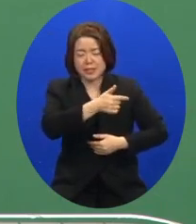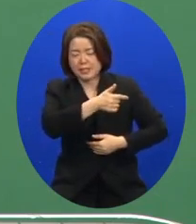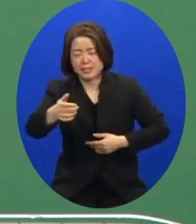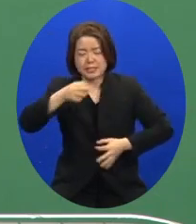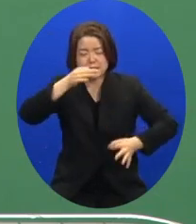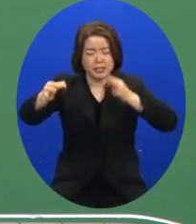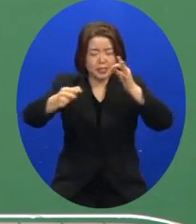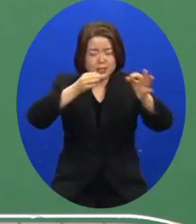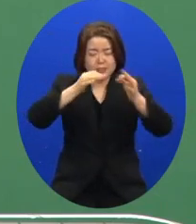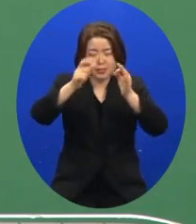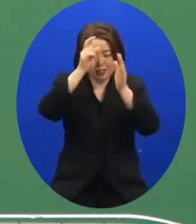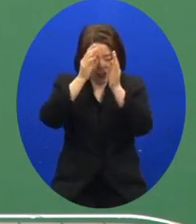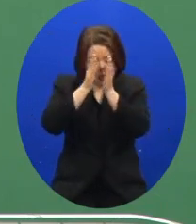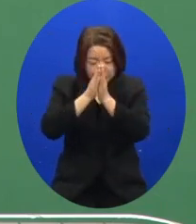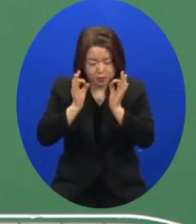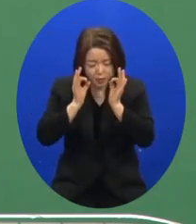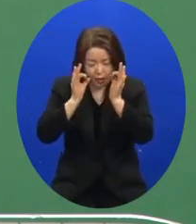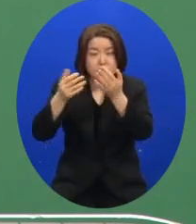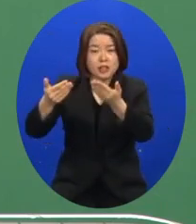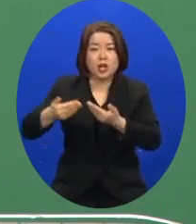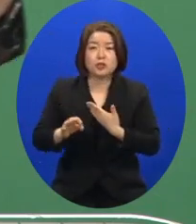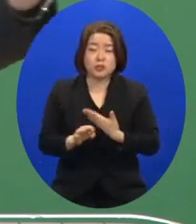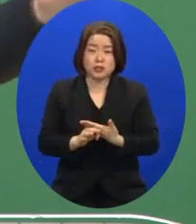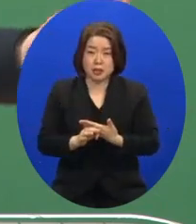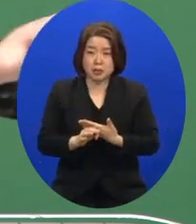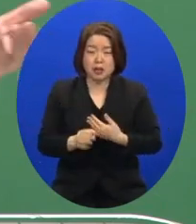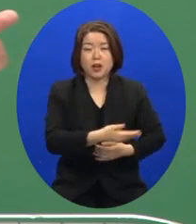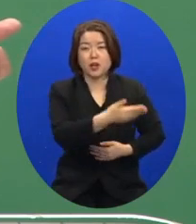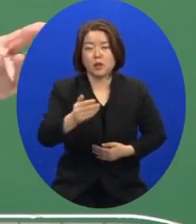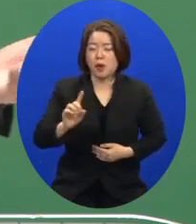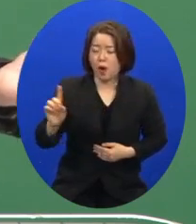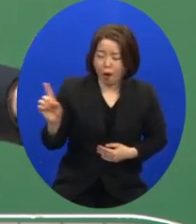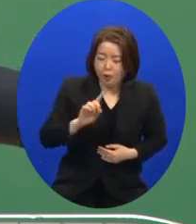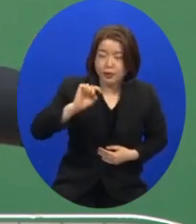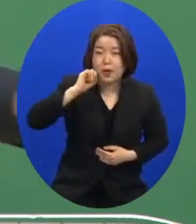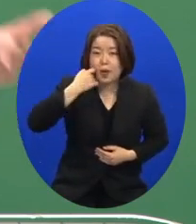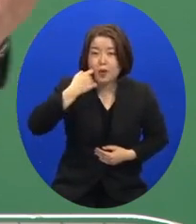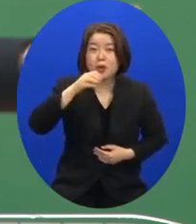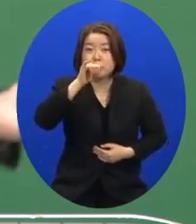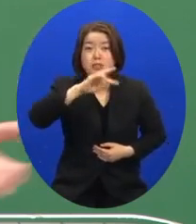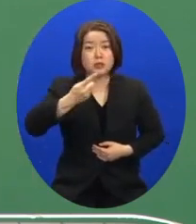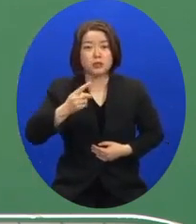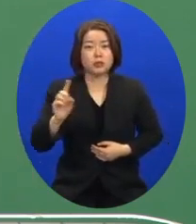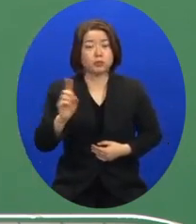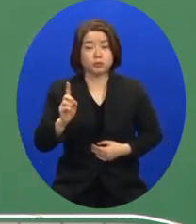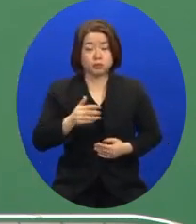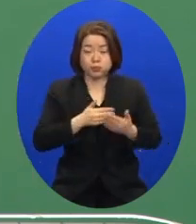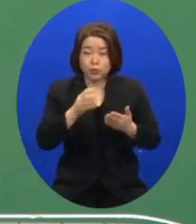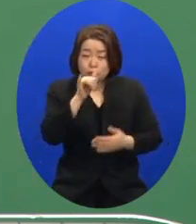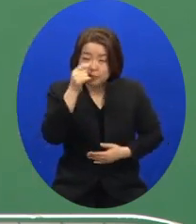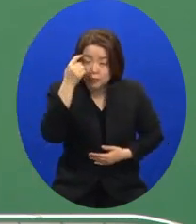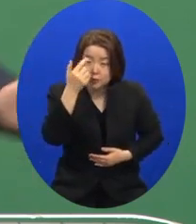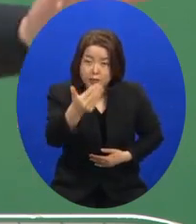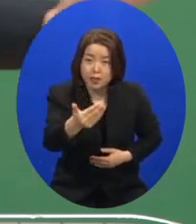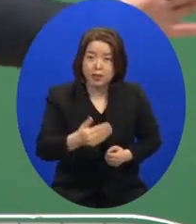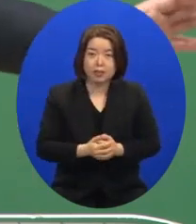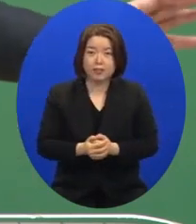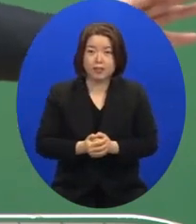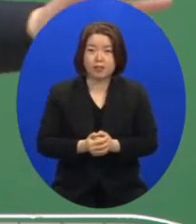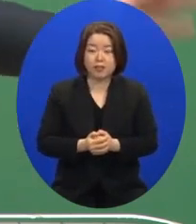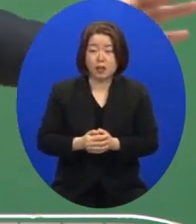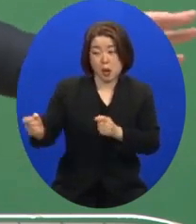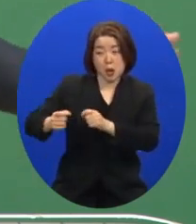소리로 간절히 기도해 주신다면 여러분에게 어떤 어려움이 있든지 무엇이 두렵겠습니까?